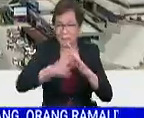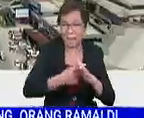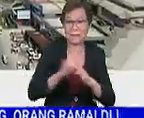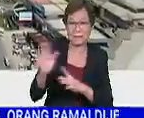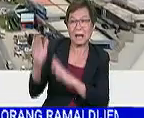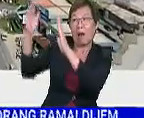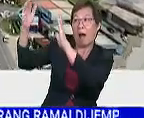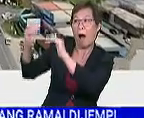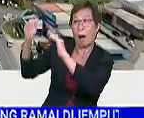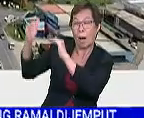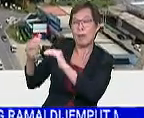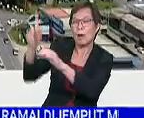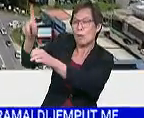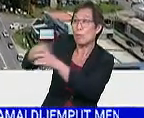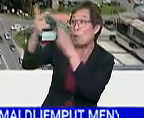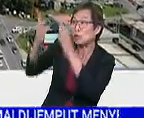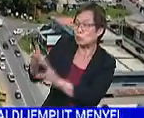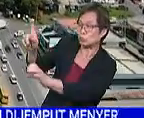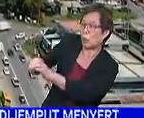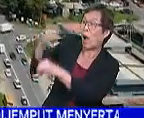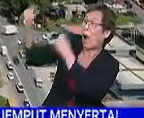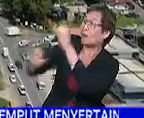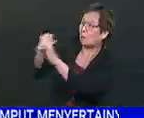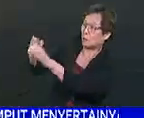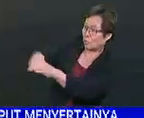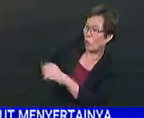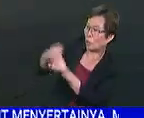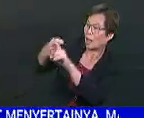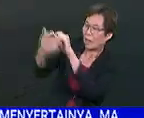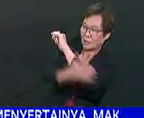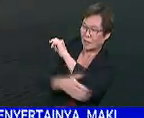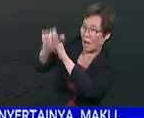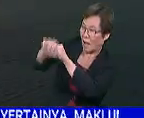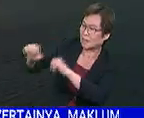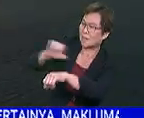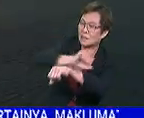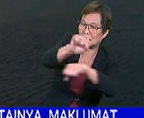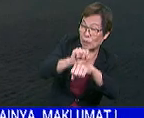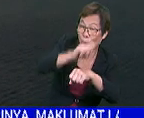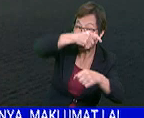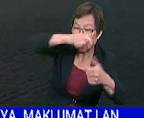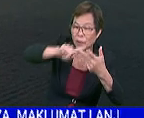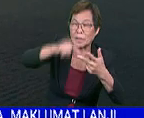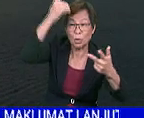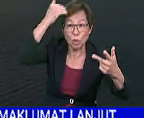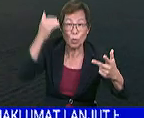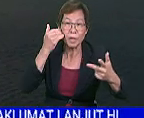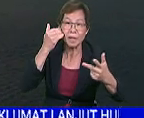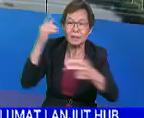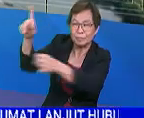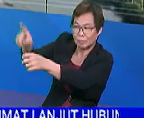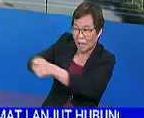pihaknya berharap dapat menarik pelancong antarabangsa dari negara Asia seperti Singapura Taiwan dan Korea